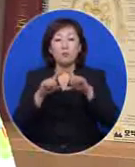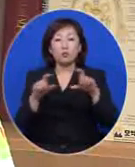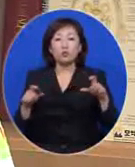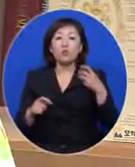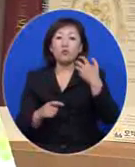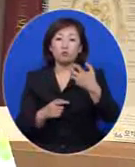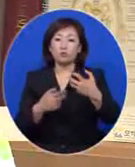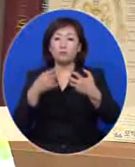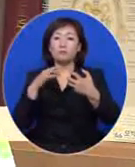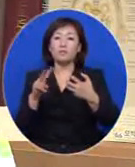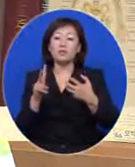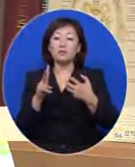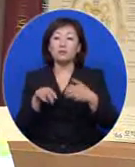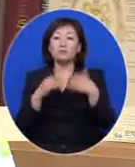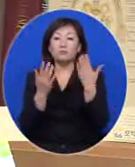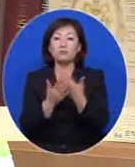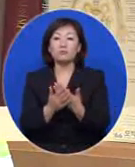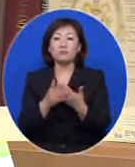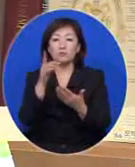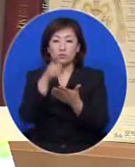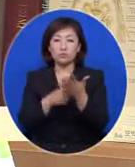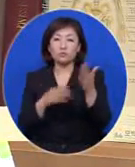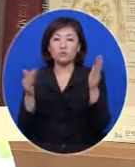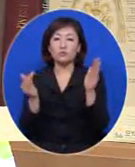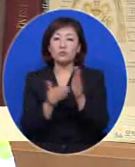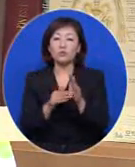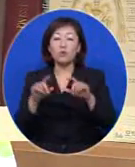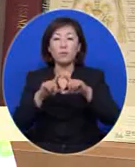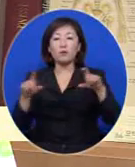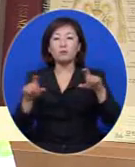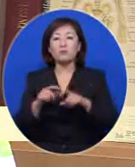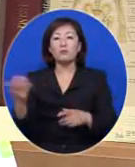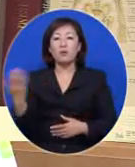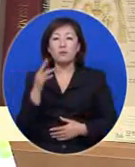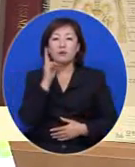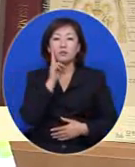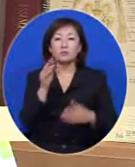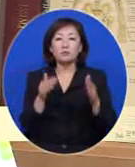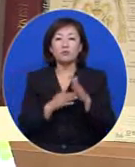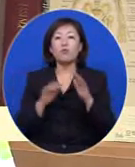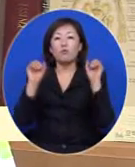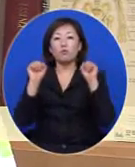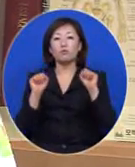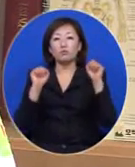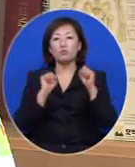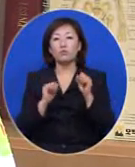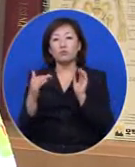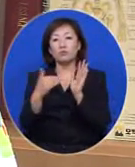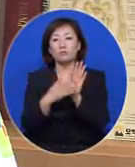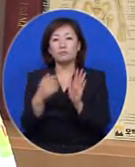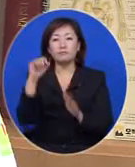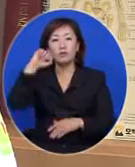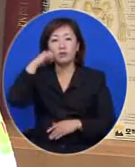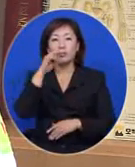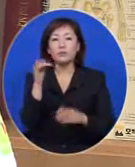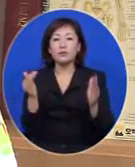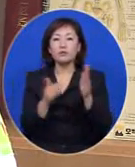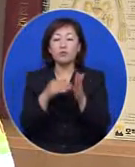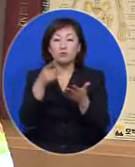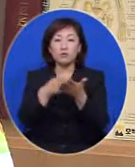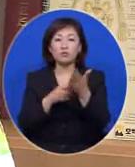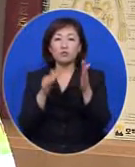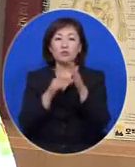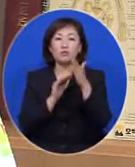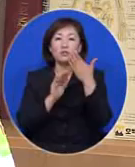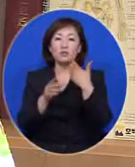90대에도 수술을 하고 있습니다. 평소에 통증과 운동장애를 호소하시는 분도 수술하고 나면